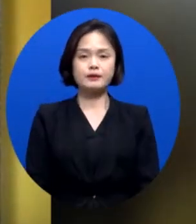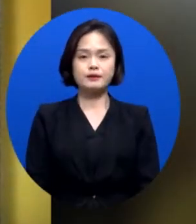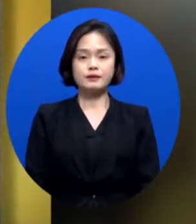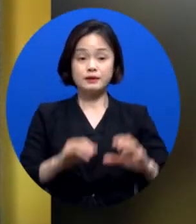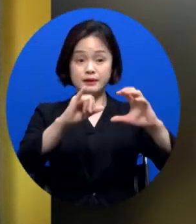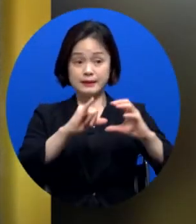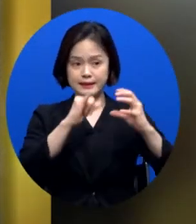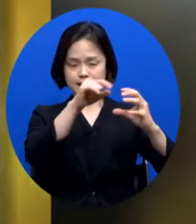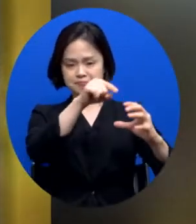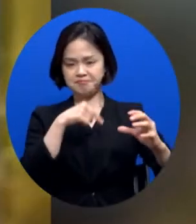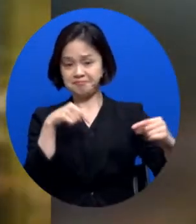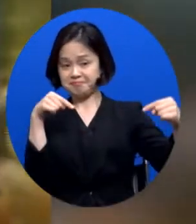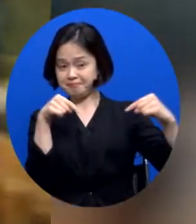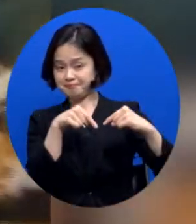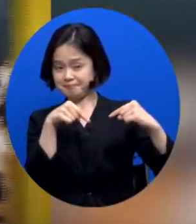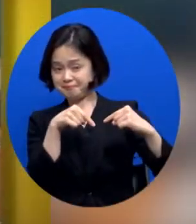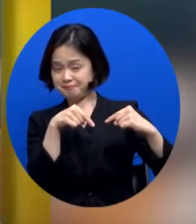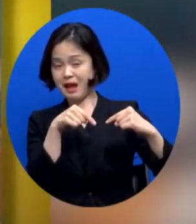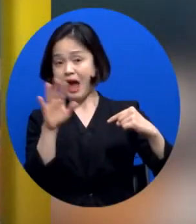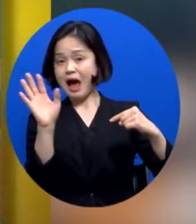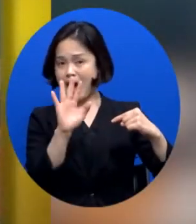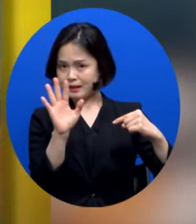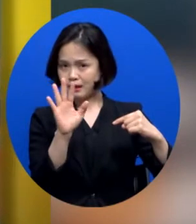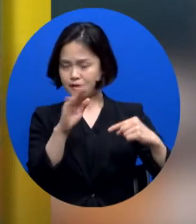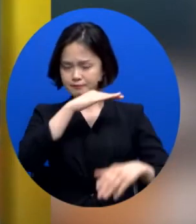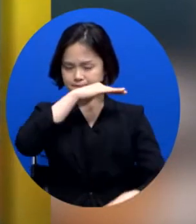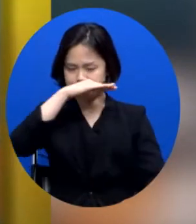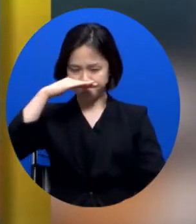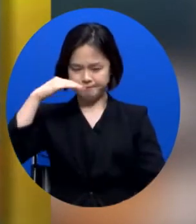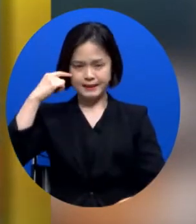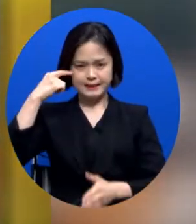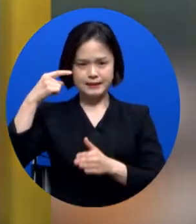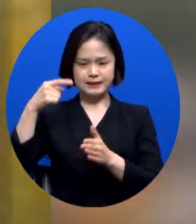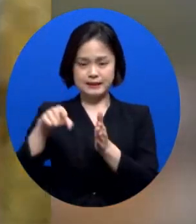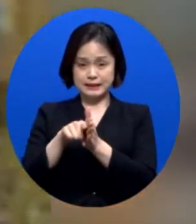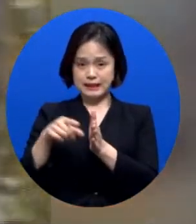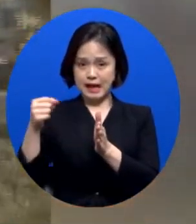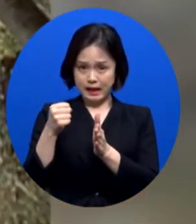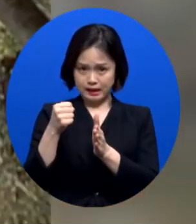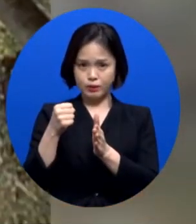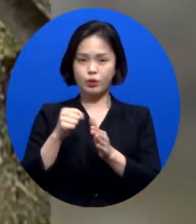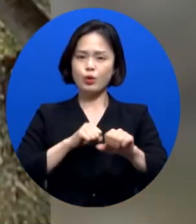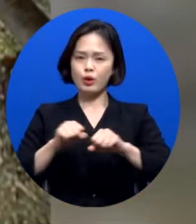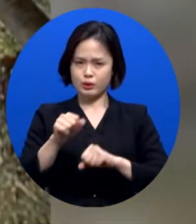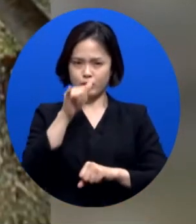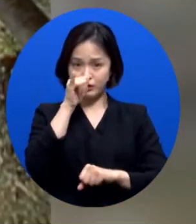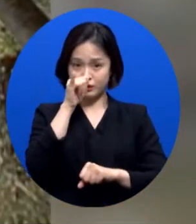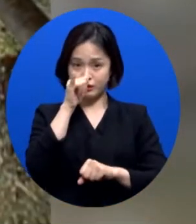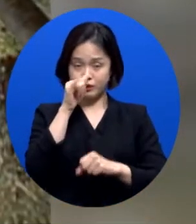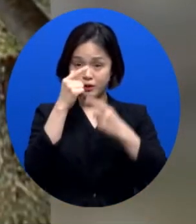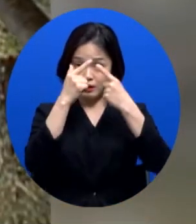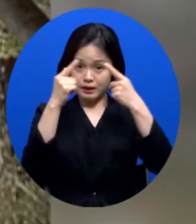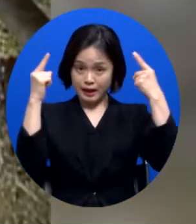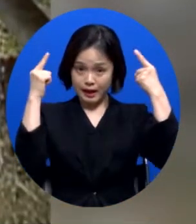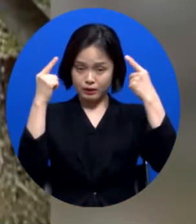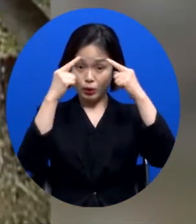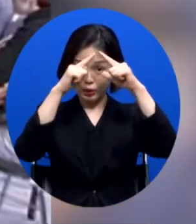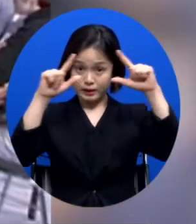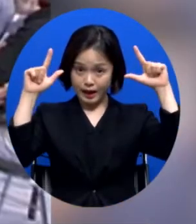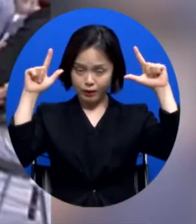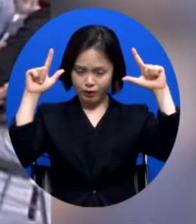타협하지 않은 고든 개혁주의 신앙 정신은 합동신학대학원대학교 를 통해 전파 됐습니다